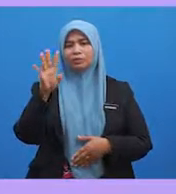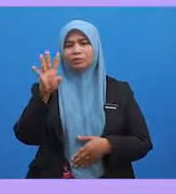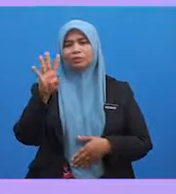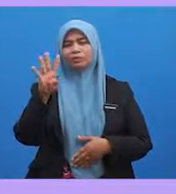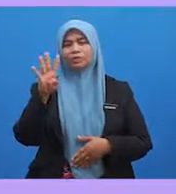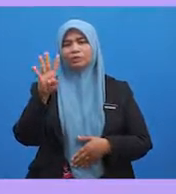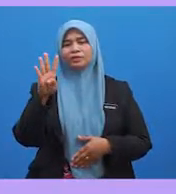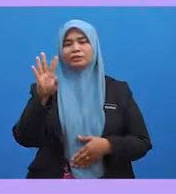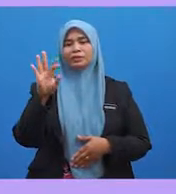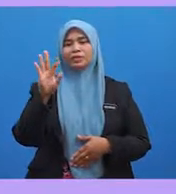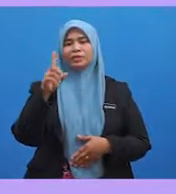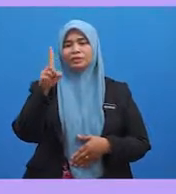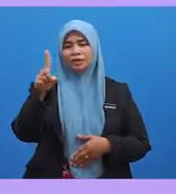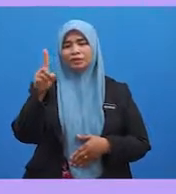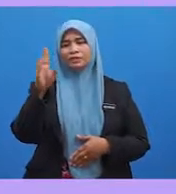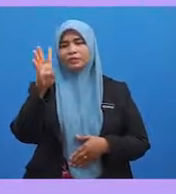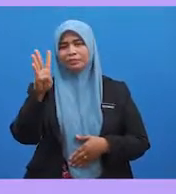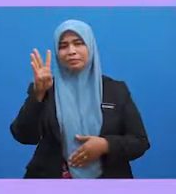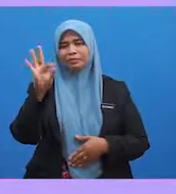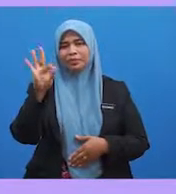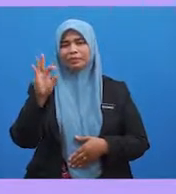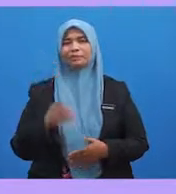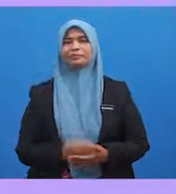149. Ustaz ulang, muka surat